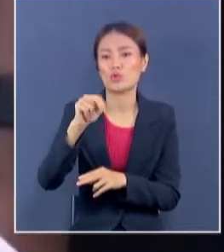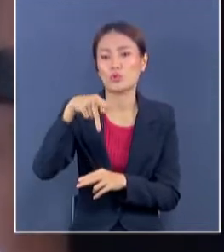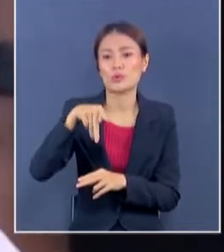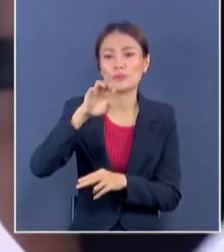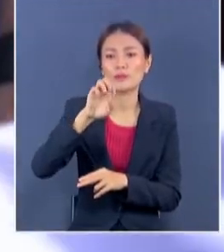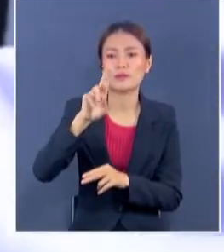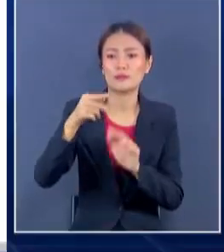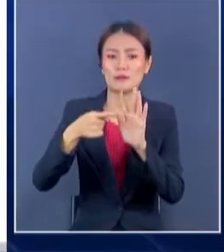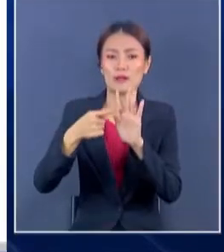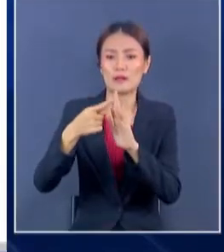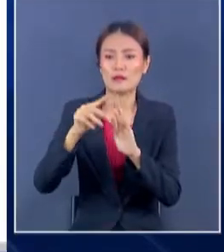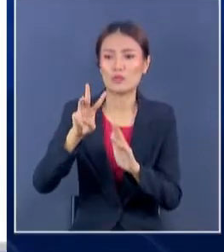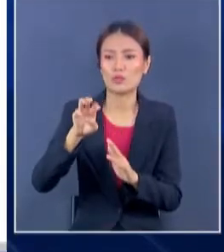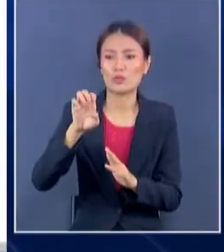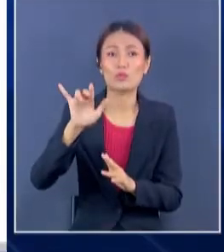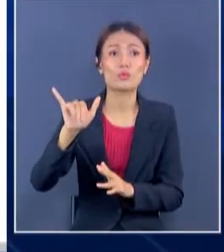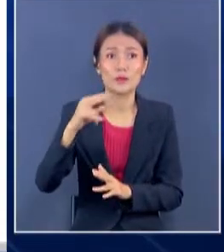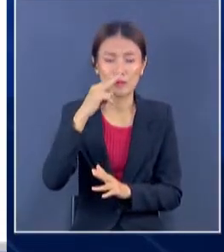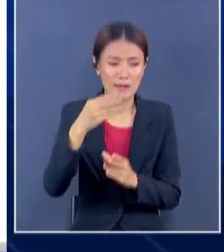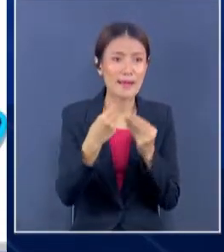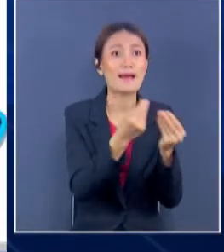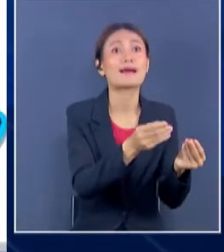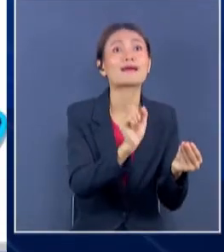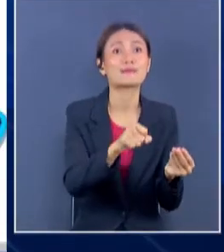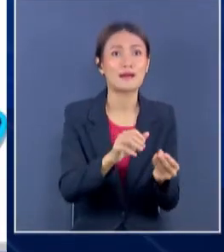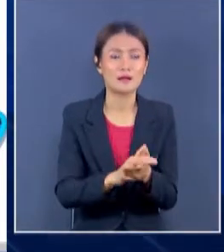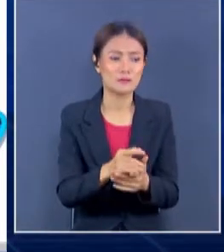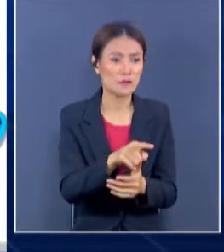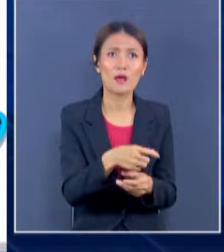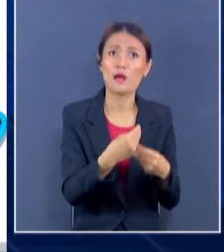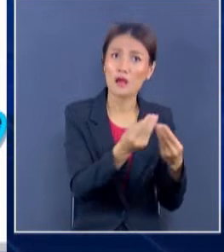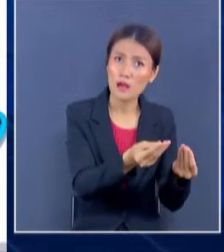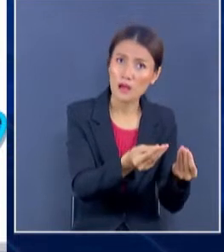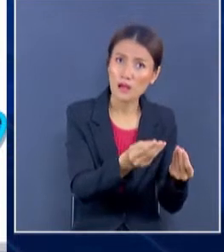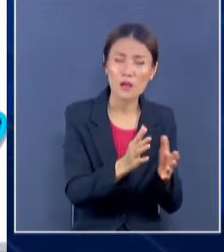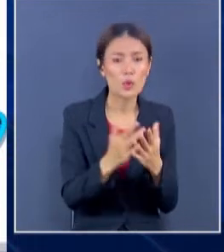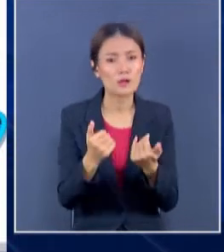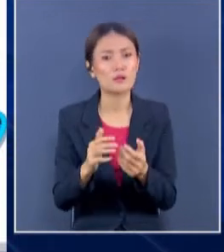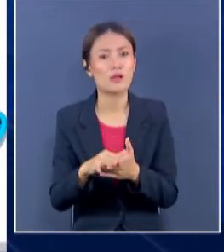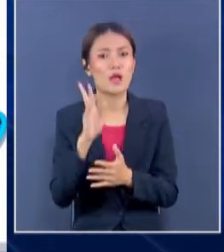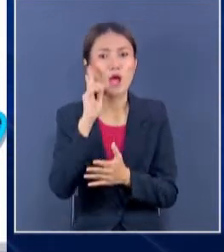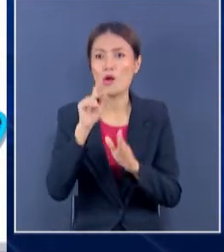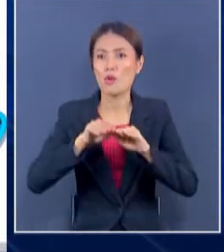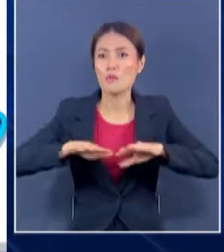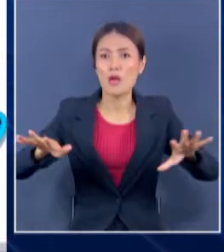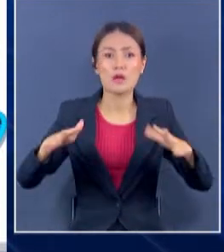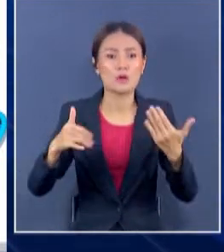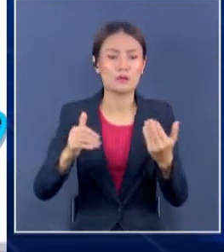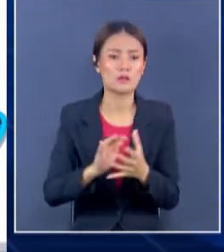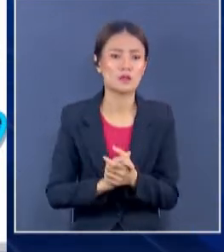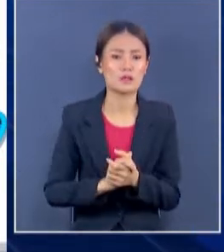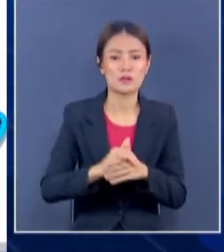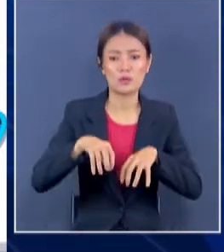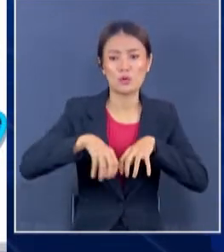เกิดขึ้นนะครับเรื่องของการจ่ายยาโมโนพิราเวียให้กับคุณอนุทินทีนี้ก็ร้อนละฮะอธิบดีกรมการแพทย์ต้